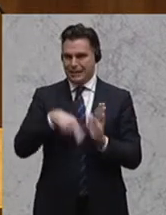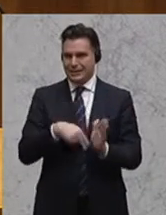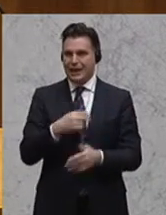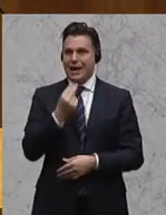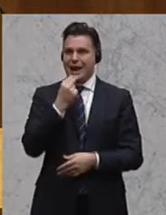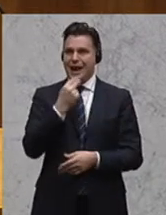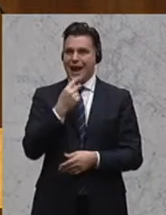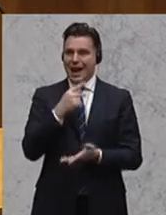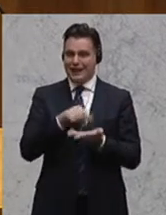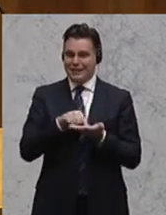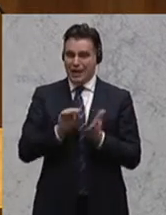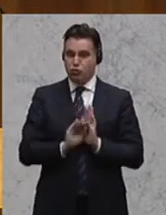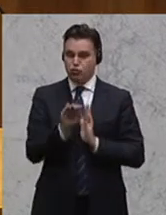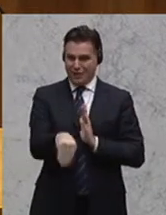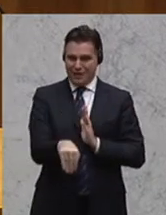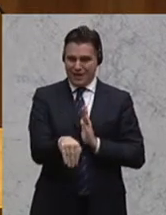Eizellenspenden